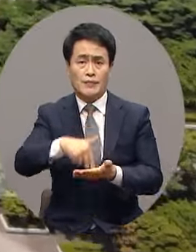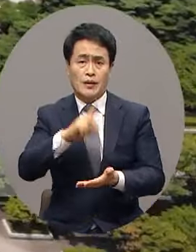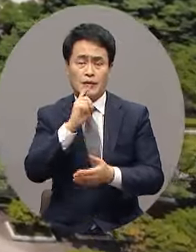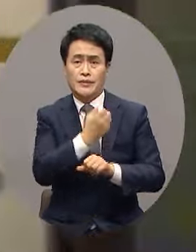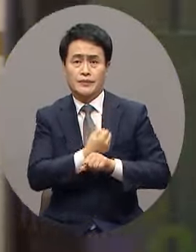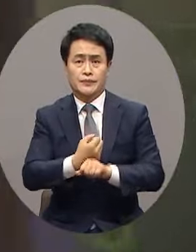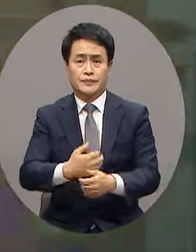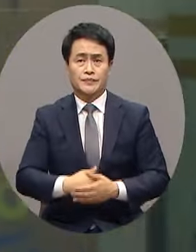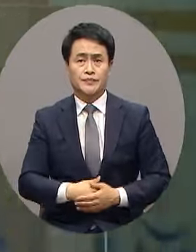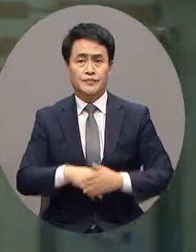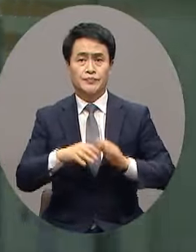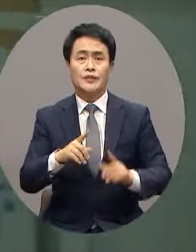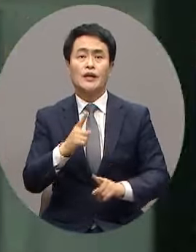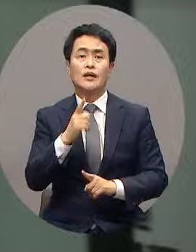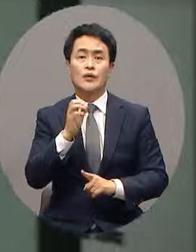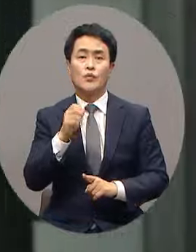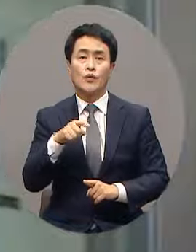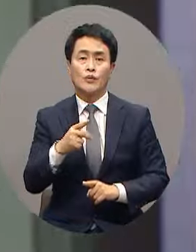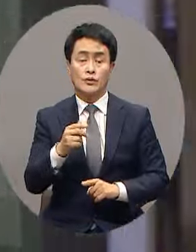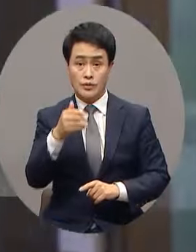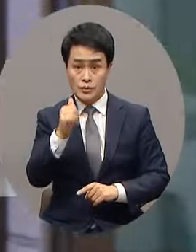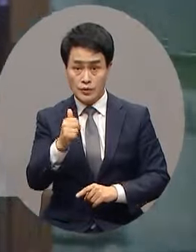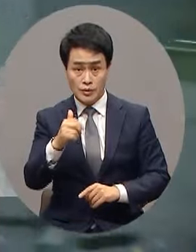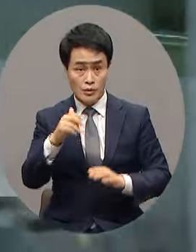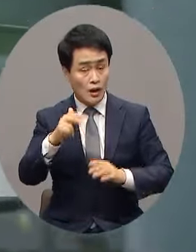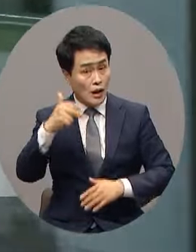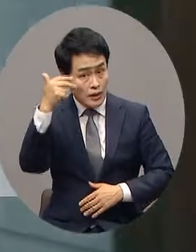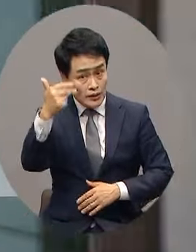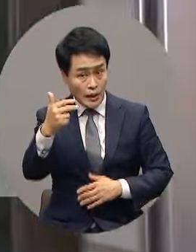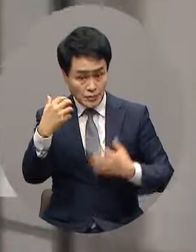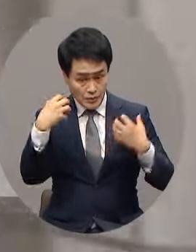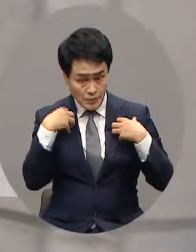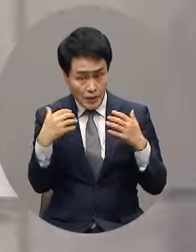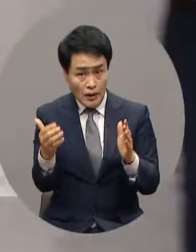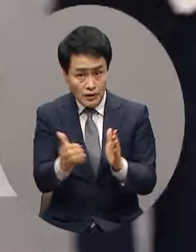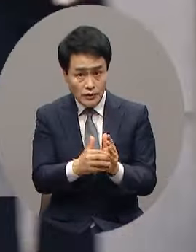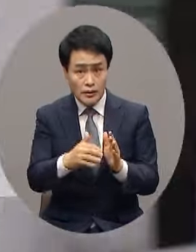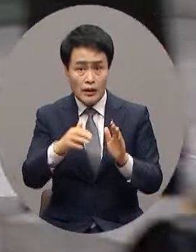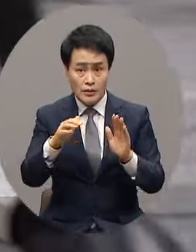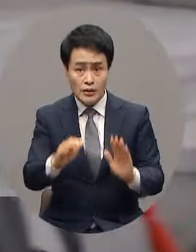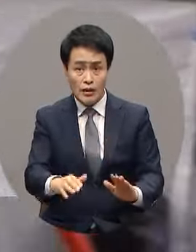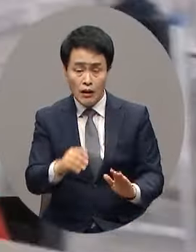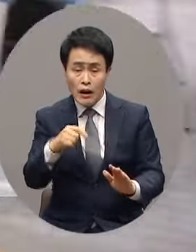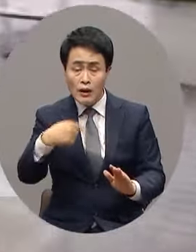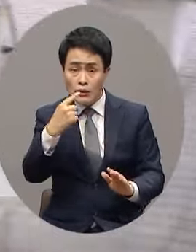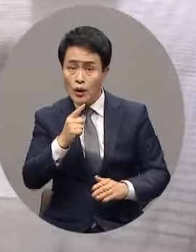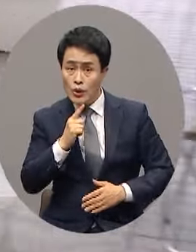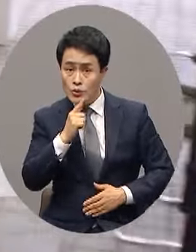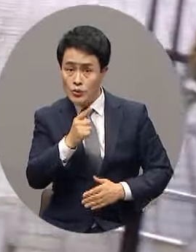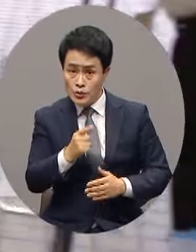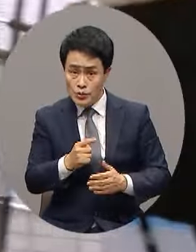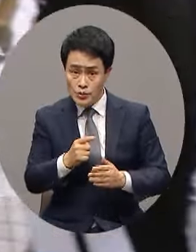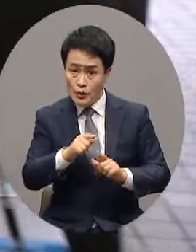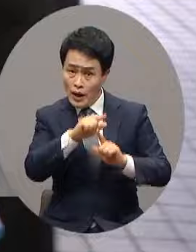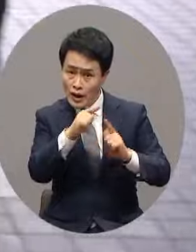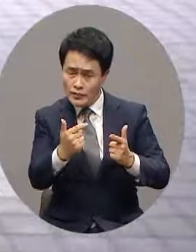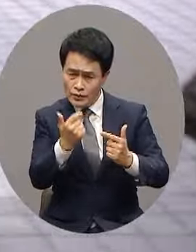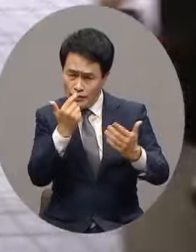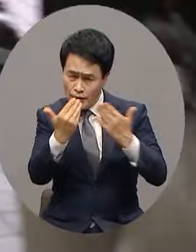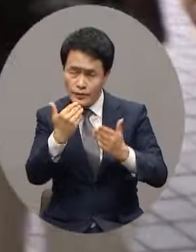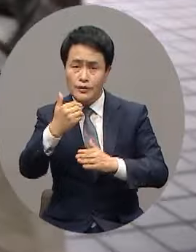밝혔습니다. 이원석 총장 임기가 다음 주 끝나는 만큼 다음 주 불기소 처분을 확정할 것으로